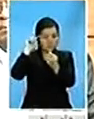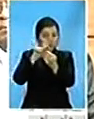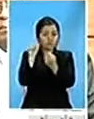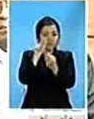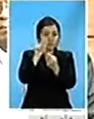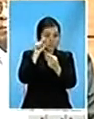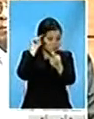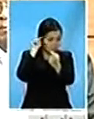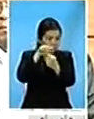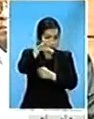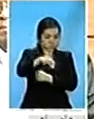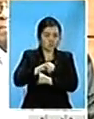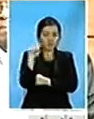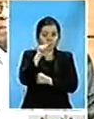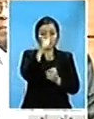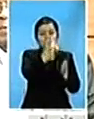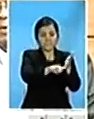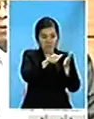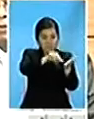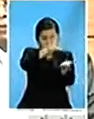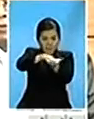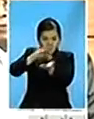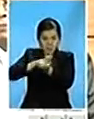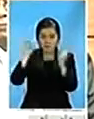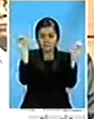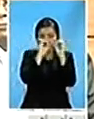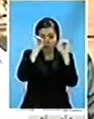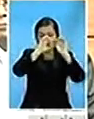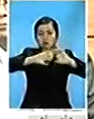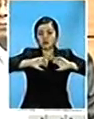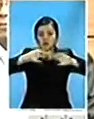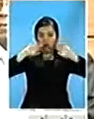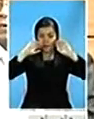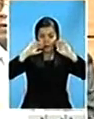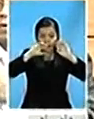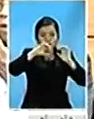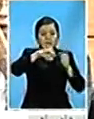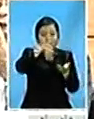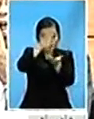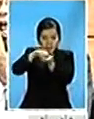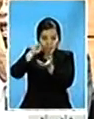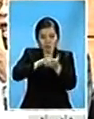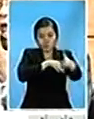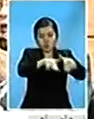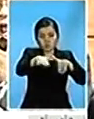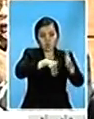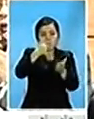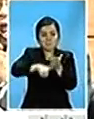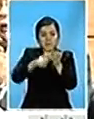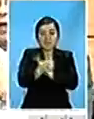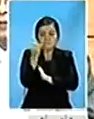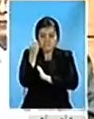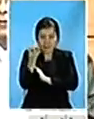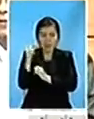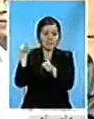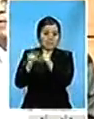ษีครั้งที่ใหญ่ที่สุดเช่นเดียวกันไม่เคยมีรัฐบาลไหนเรียกเก็บภาษีจากพี่น้องประชาชนมากเท่ารัฐบ